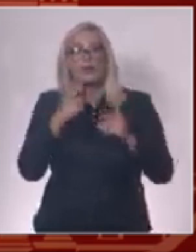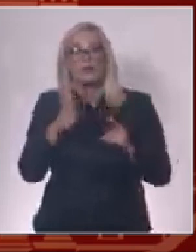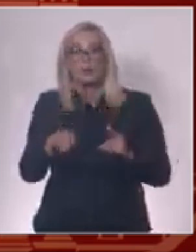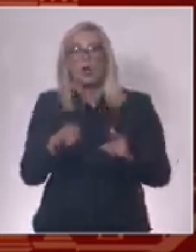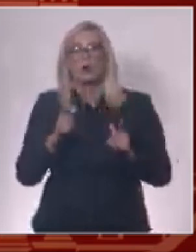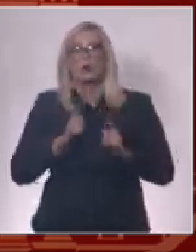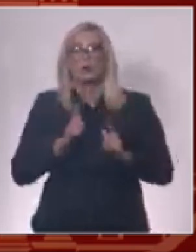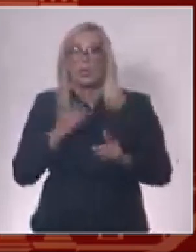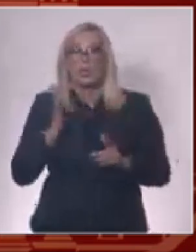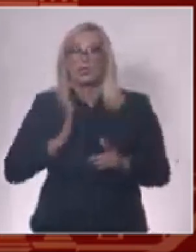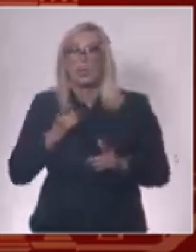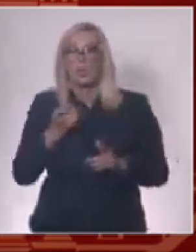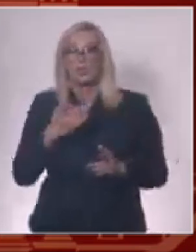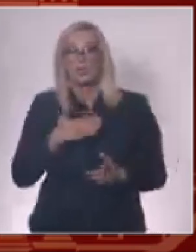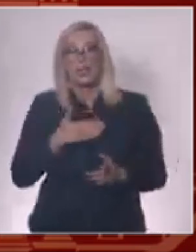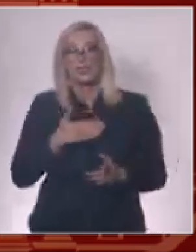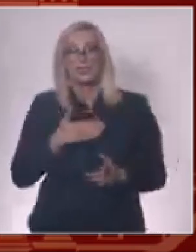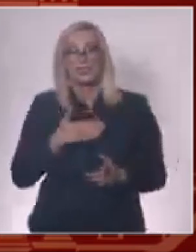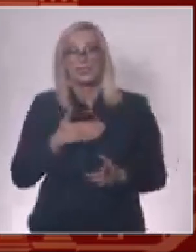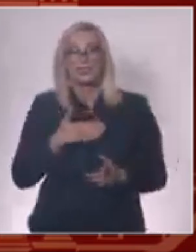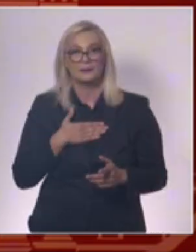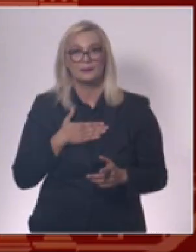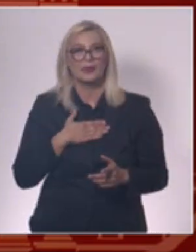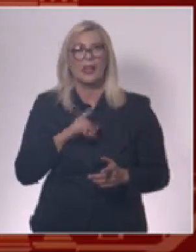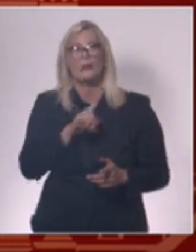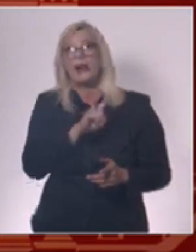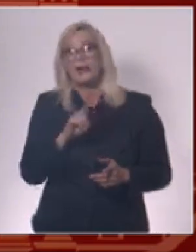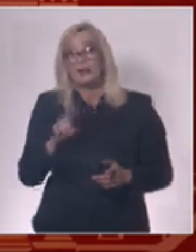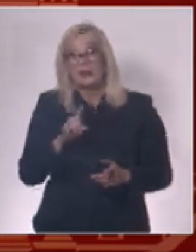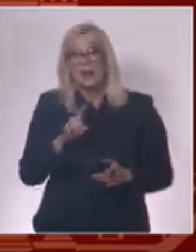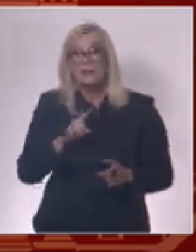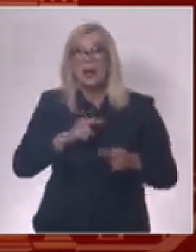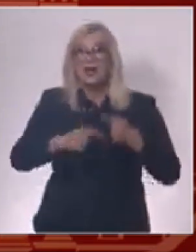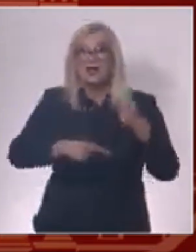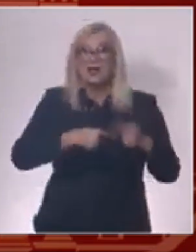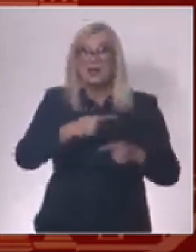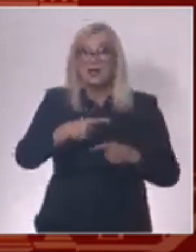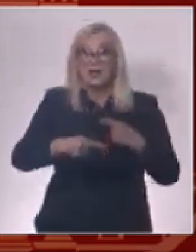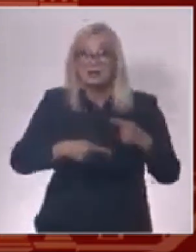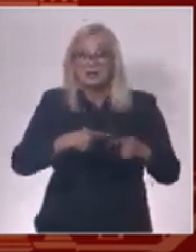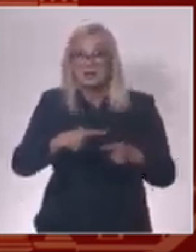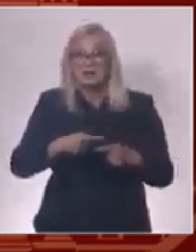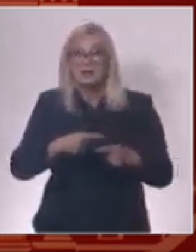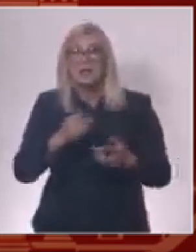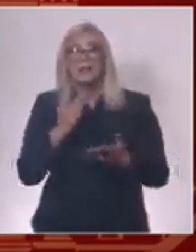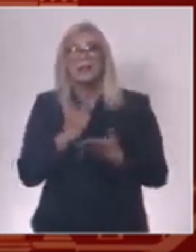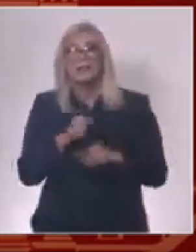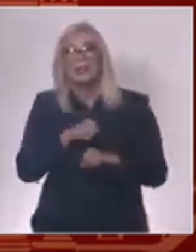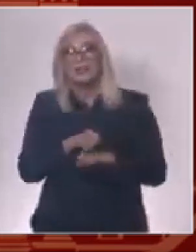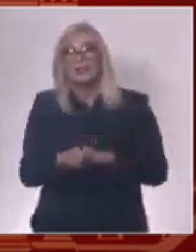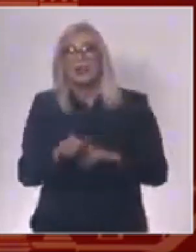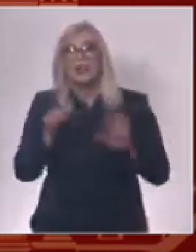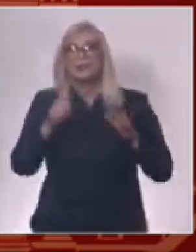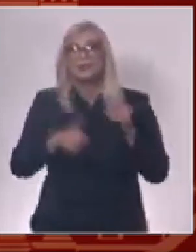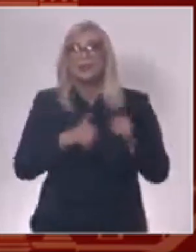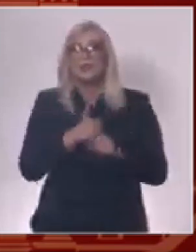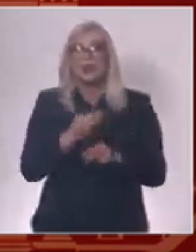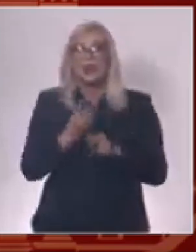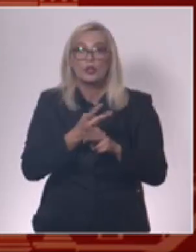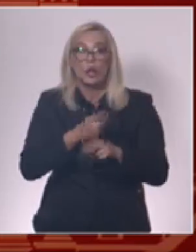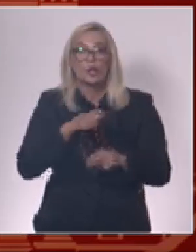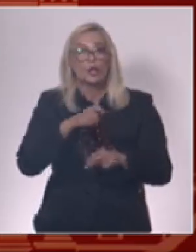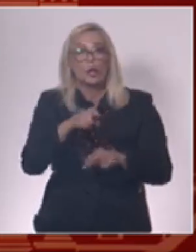очекуваат граѓаните од нас, но нема неродените генерации да ги изложуваме. За 6 години државниот долг го зголемиле за